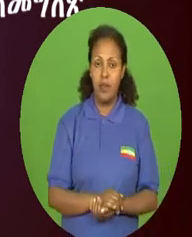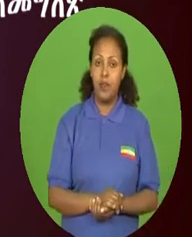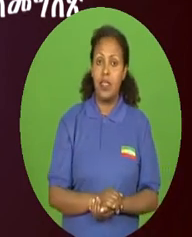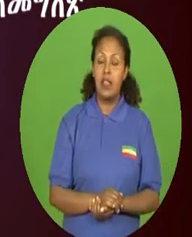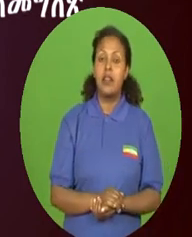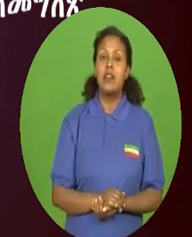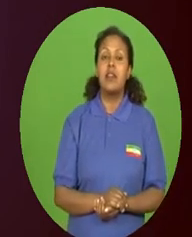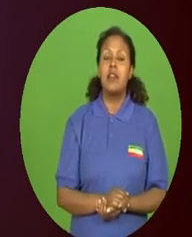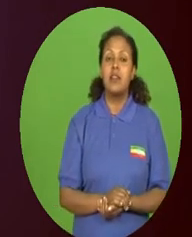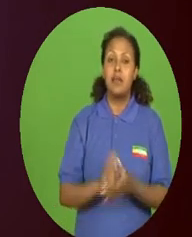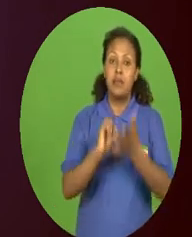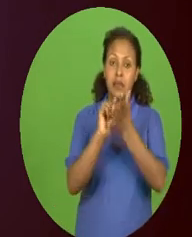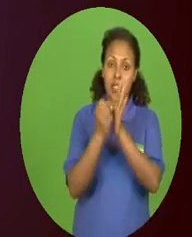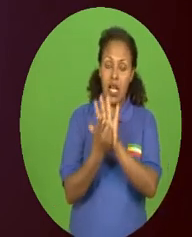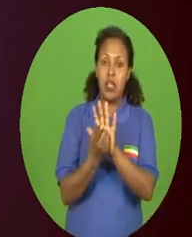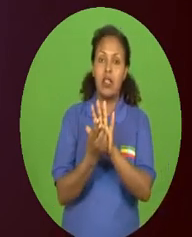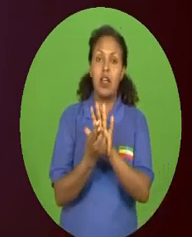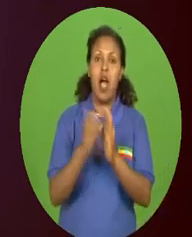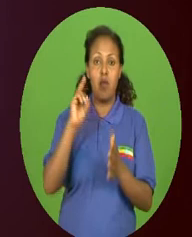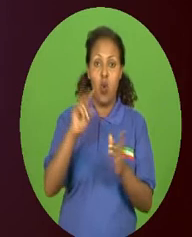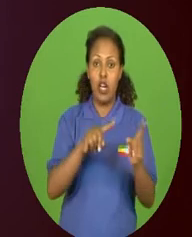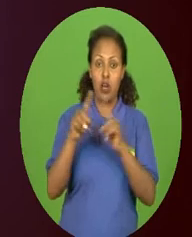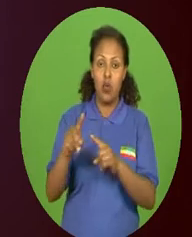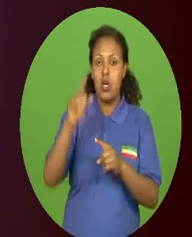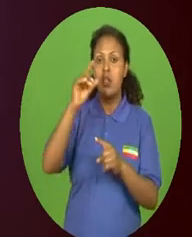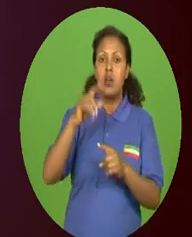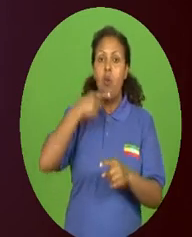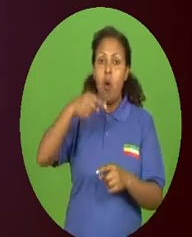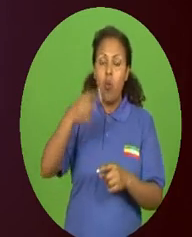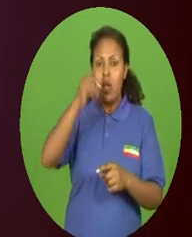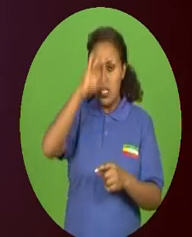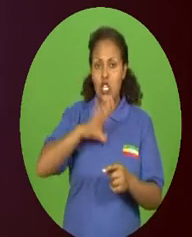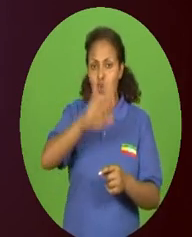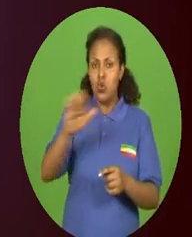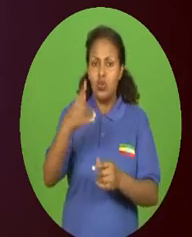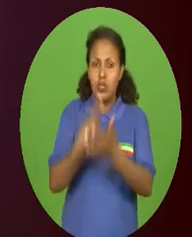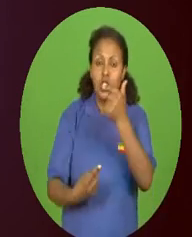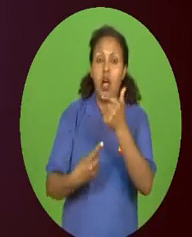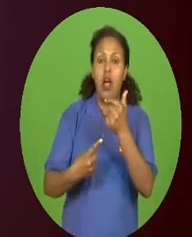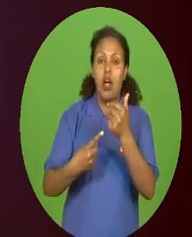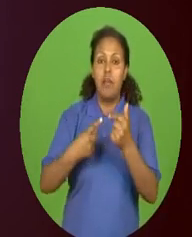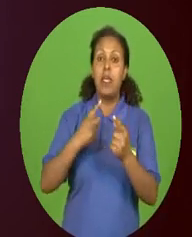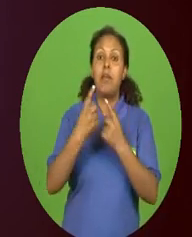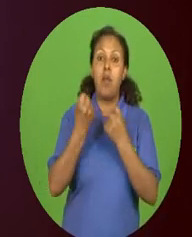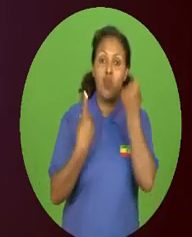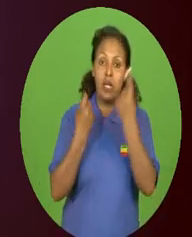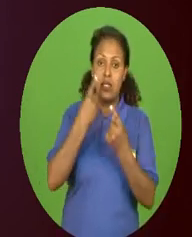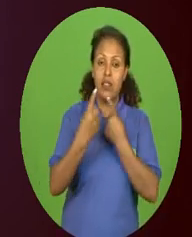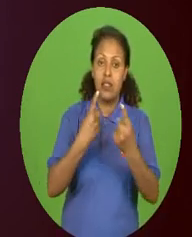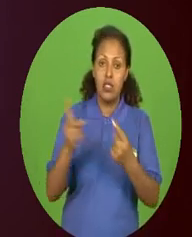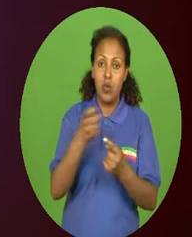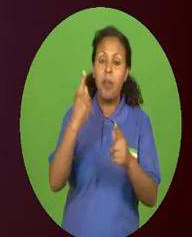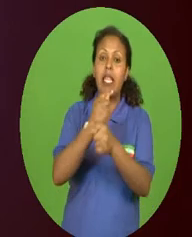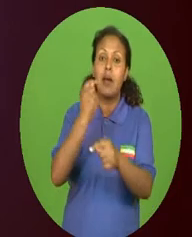እንለዋለን። ምሳሌ ሐመሩሃ ደግሞ ቋንቋ የሰው ልጆች ብቻ የሚግባቡበት እንደሆነ